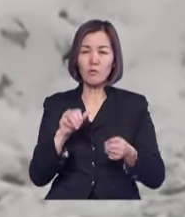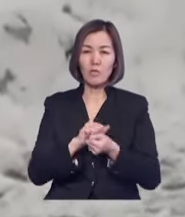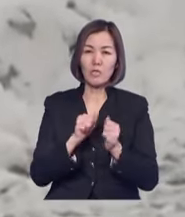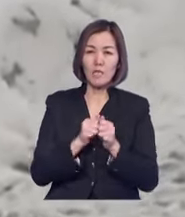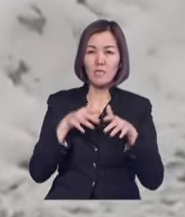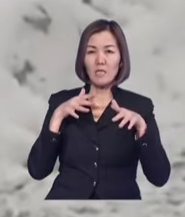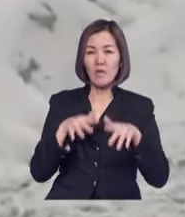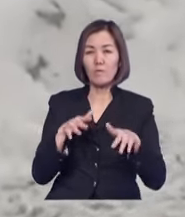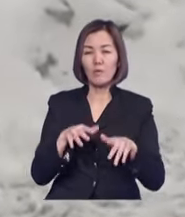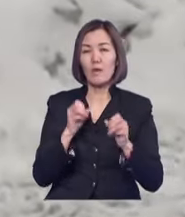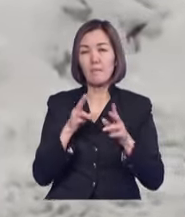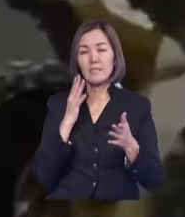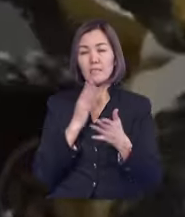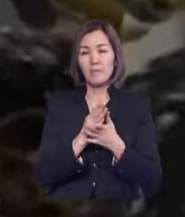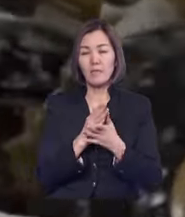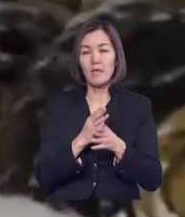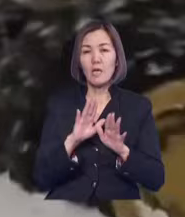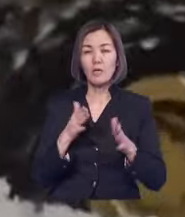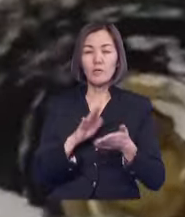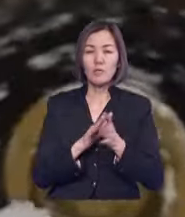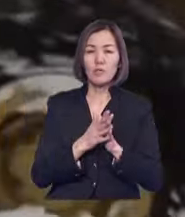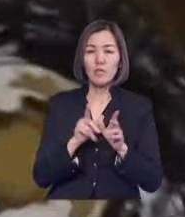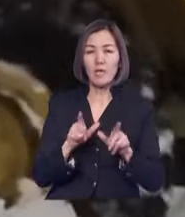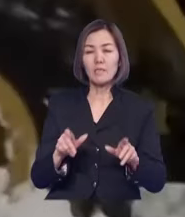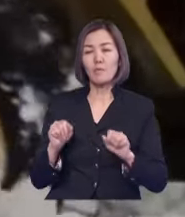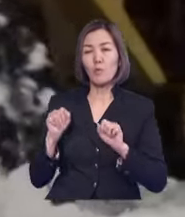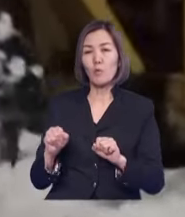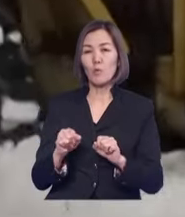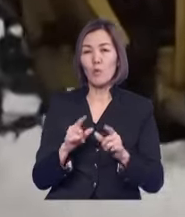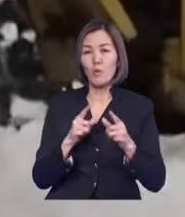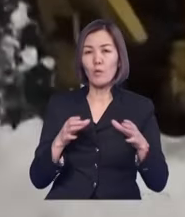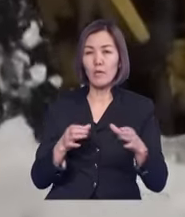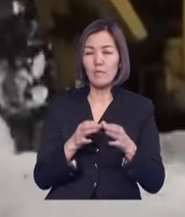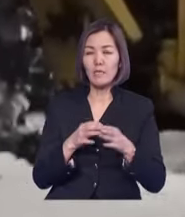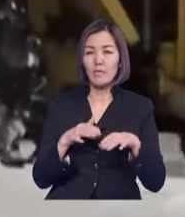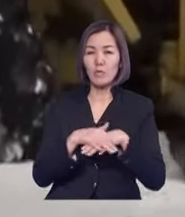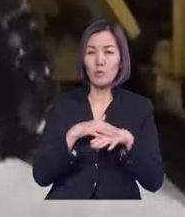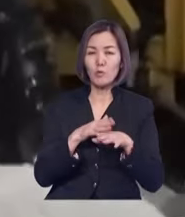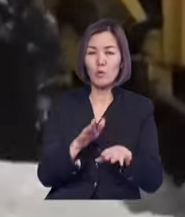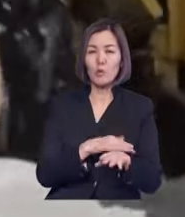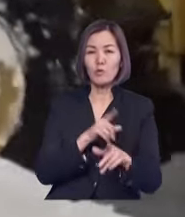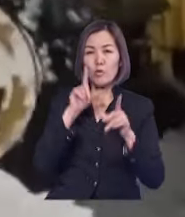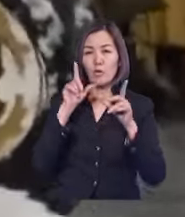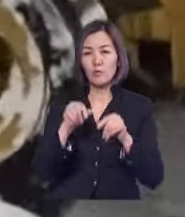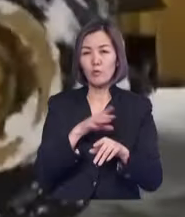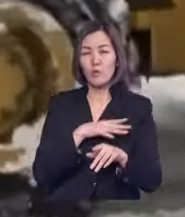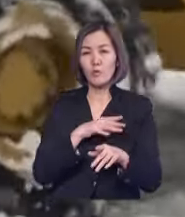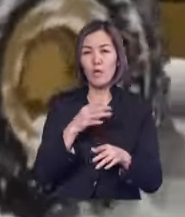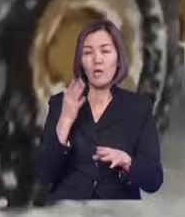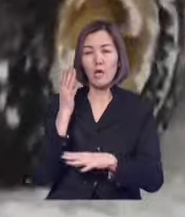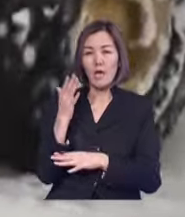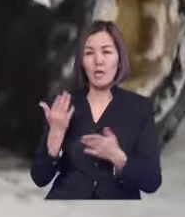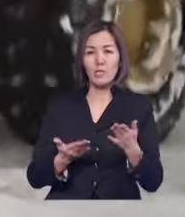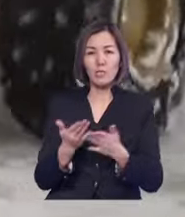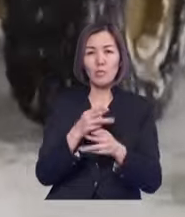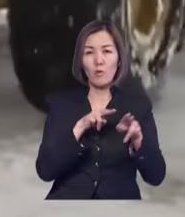жоғары болатынын ескертті. Төтенше жағдайлар және азаматтық қорғаныс комитеті тұрғындары ұзақ сапарға шығудан, отын жинаудан, аң